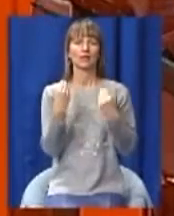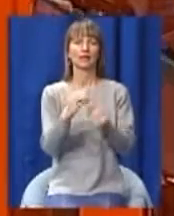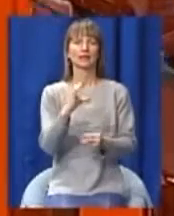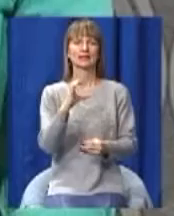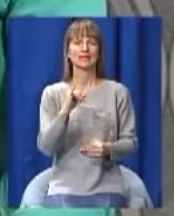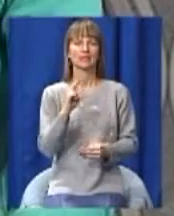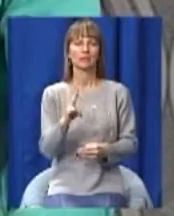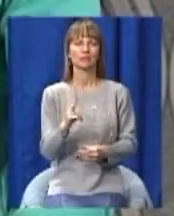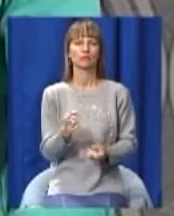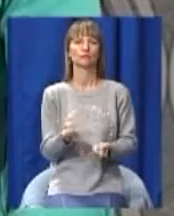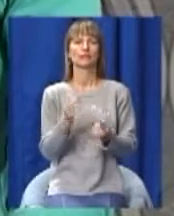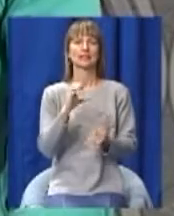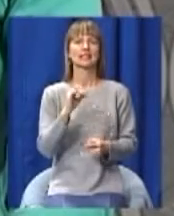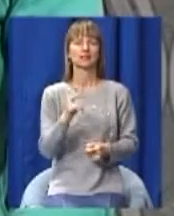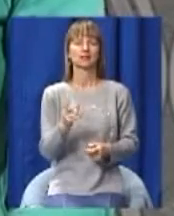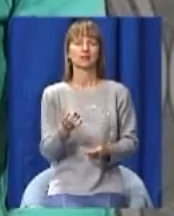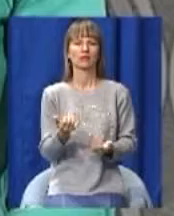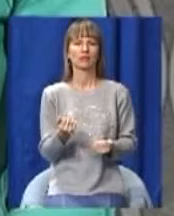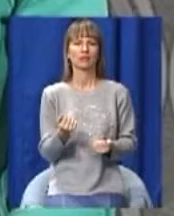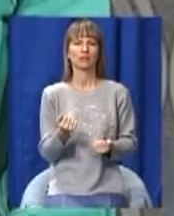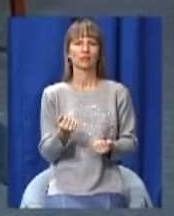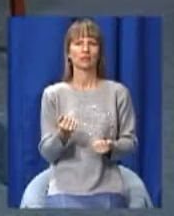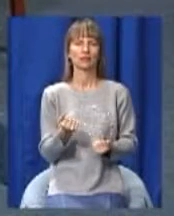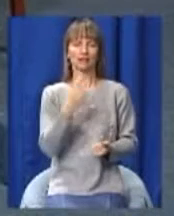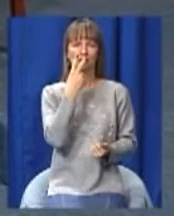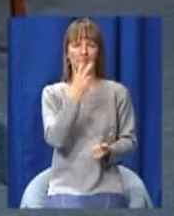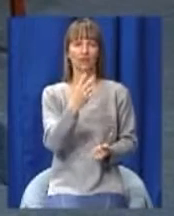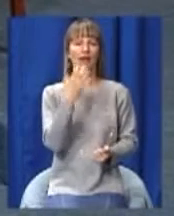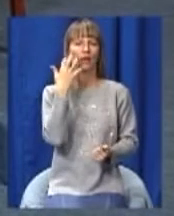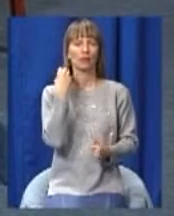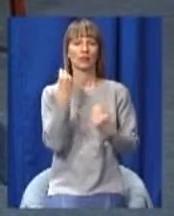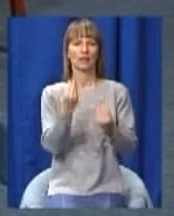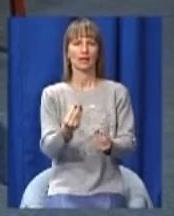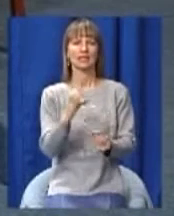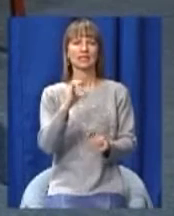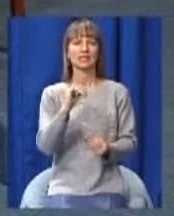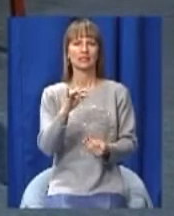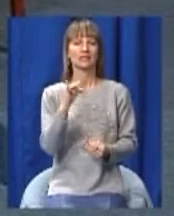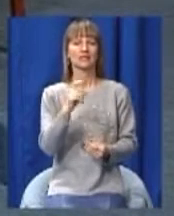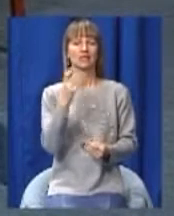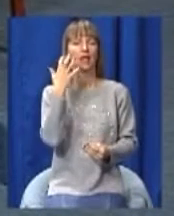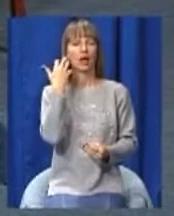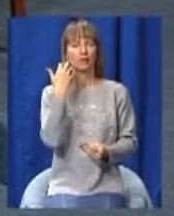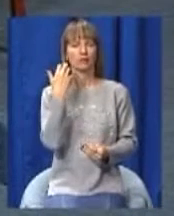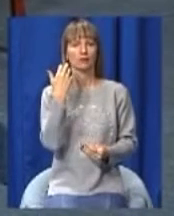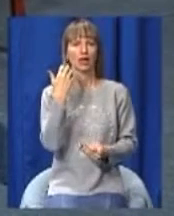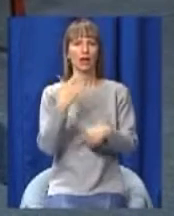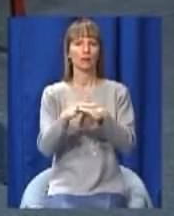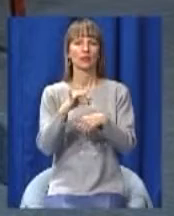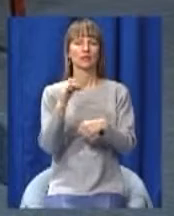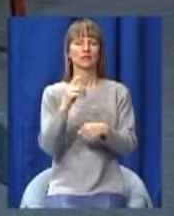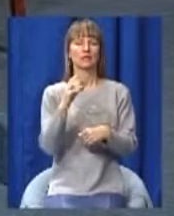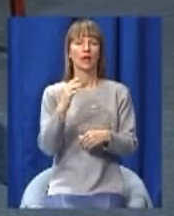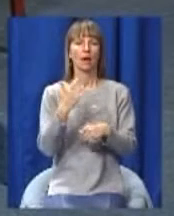дает. А з чого вона сок, як ти думаєш, дає? Дивись, яблуня дає з яблук сік, так? Да. Там абрикос з абрикосів, там